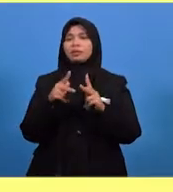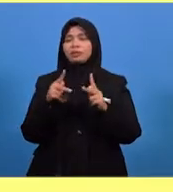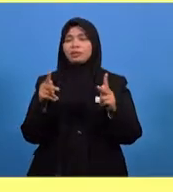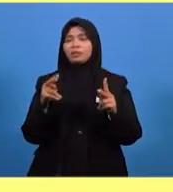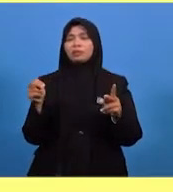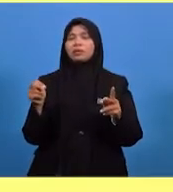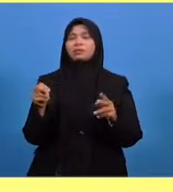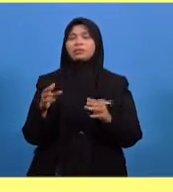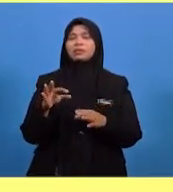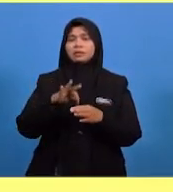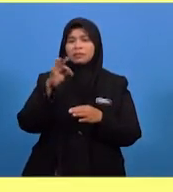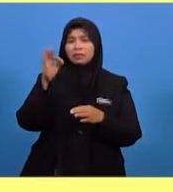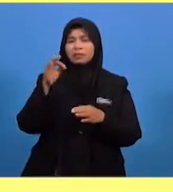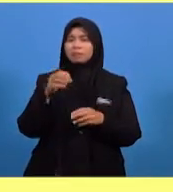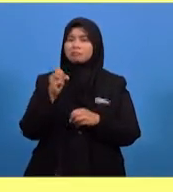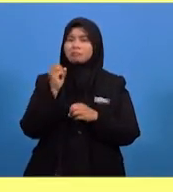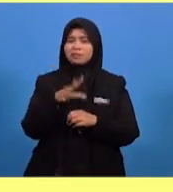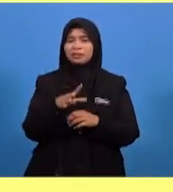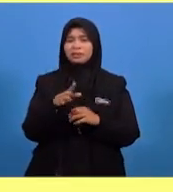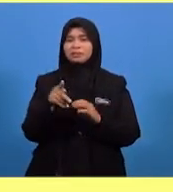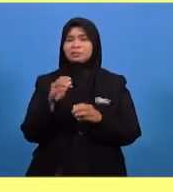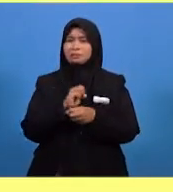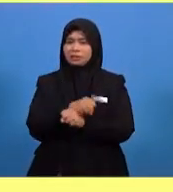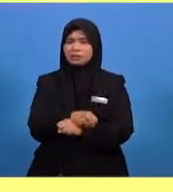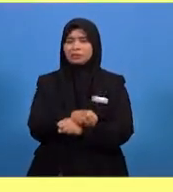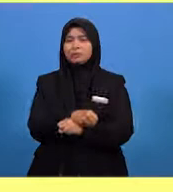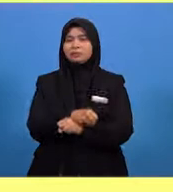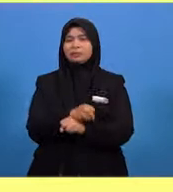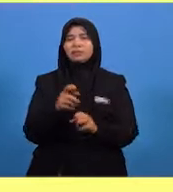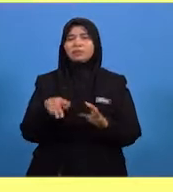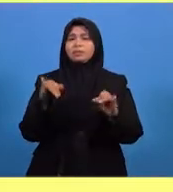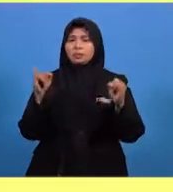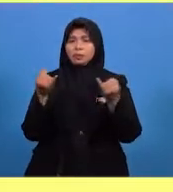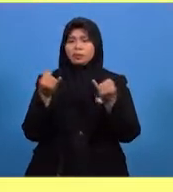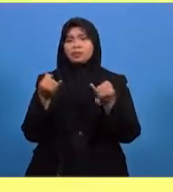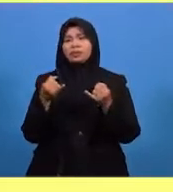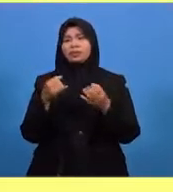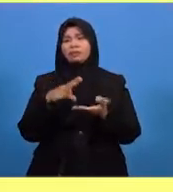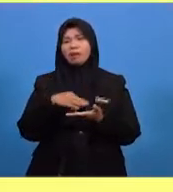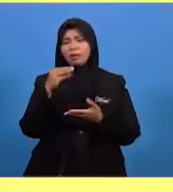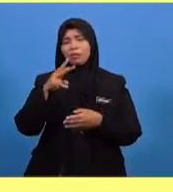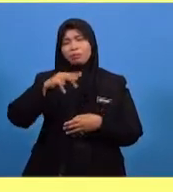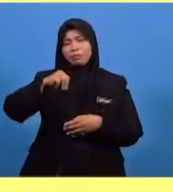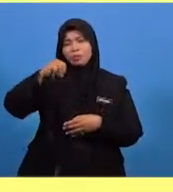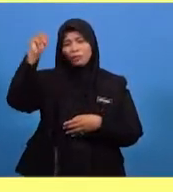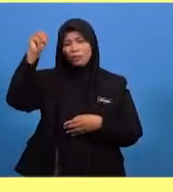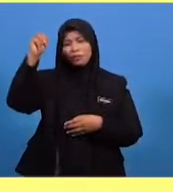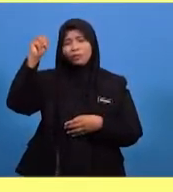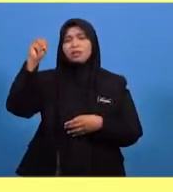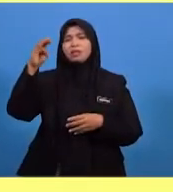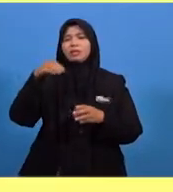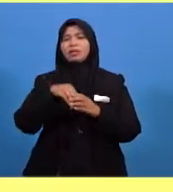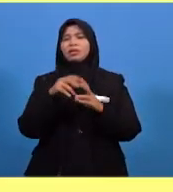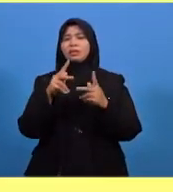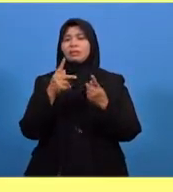perjuangan menuntut kemerdekaan dalam kalangan orang Melayu dan